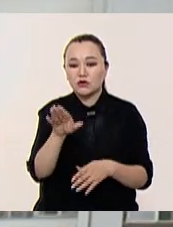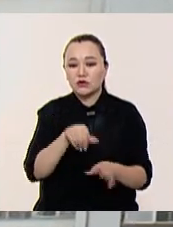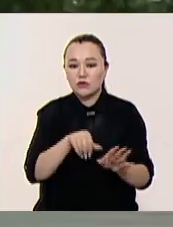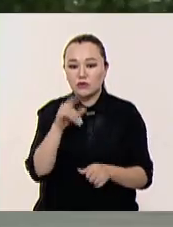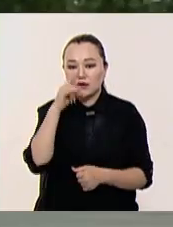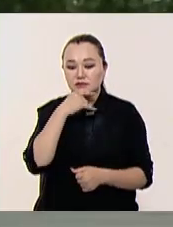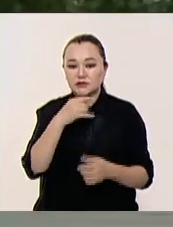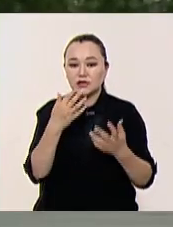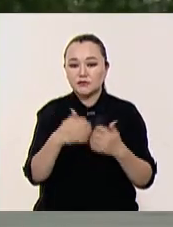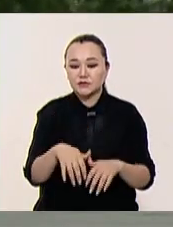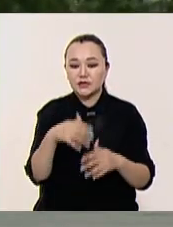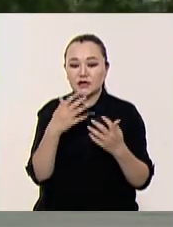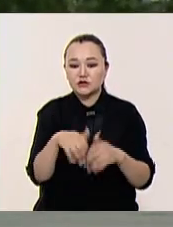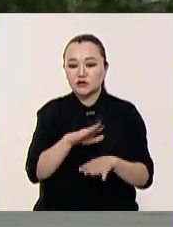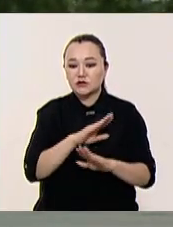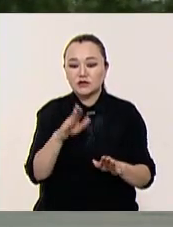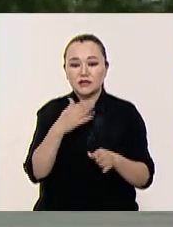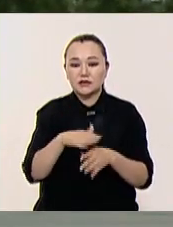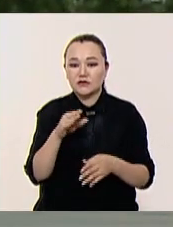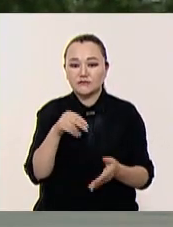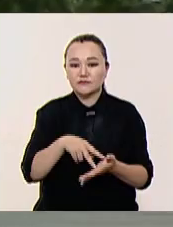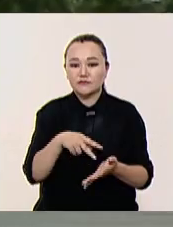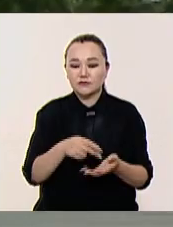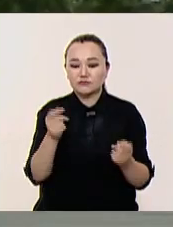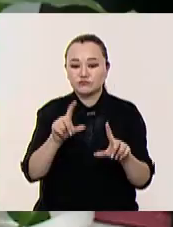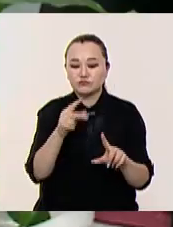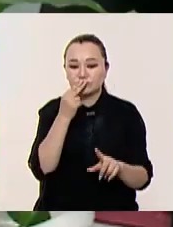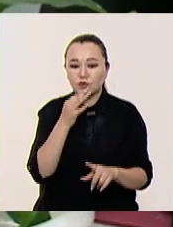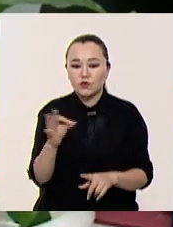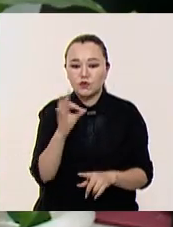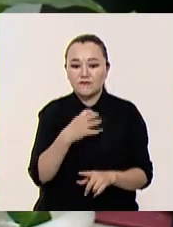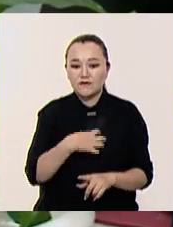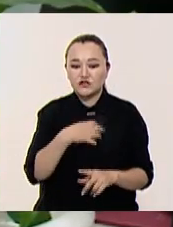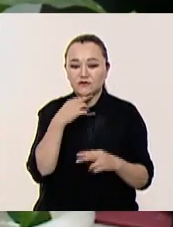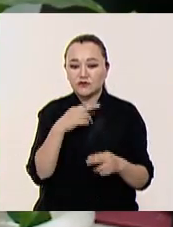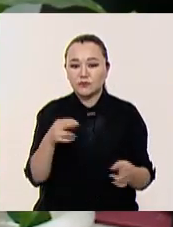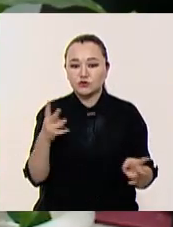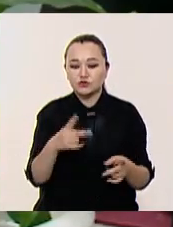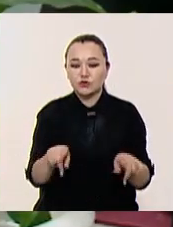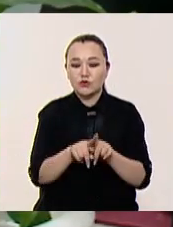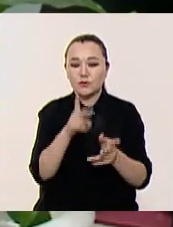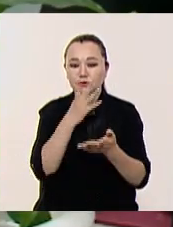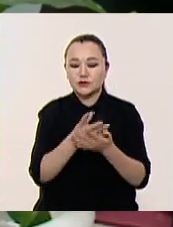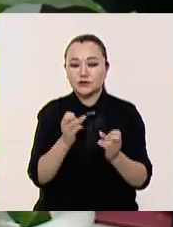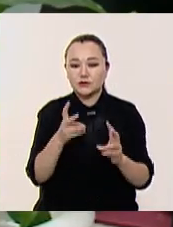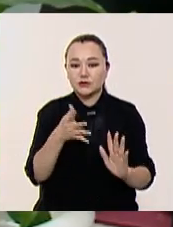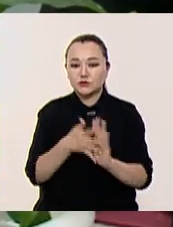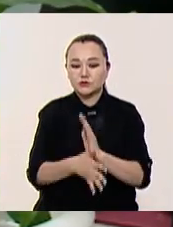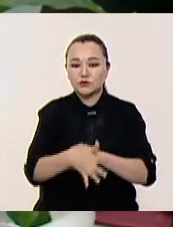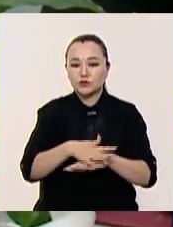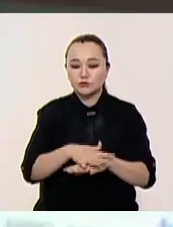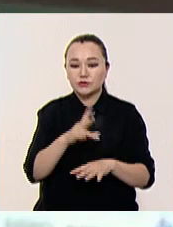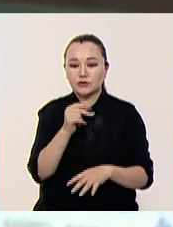казахстанцев объясняется не количеством кредитов, а высокими ценами на продукты. Он считает, что важно обратить внимание на такой показатель, как расходы населения